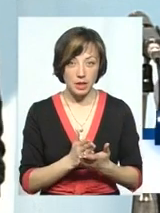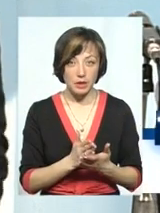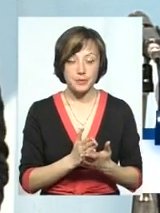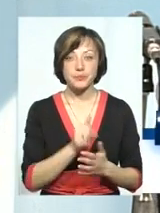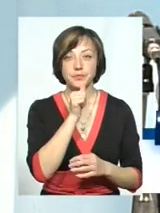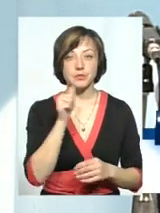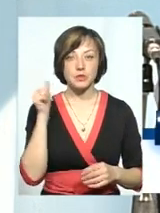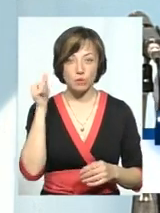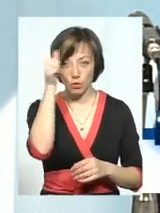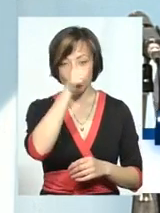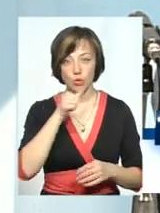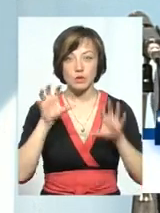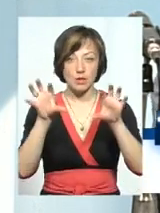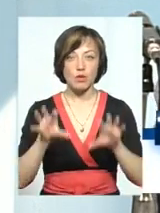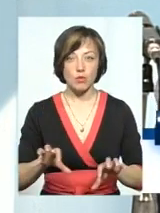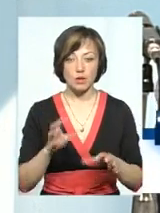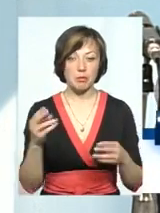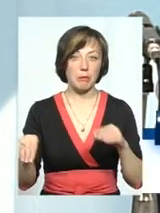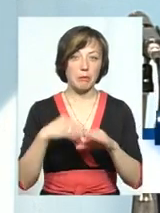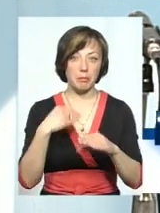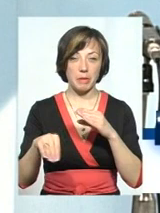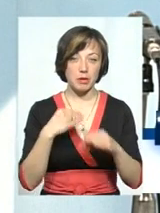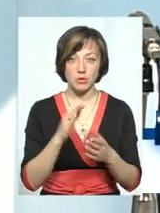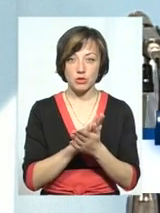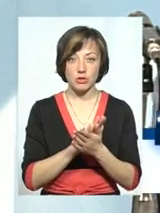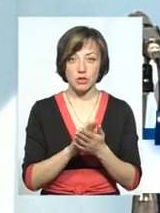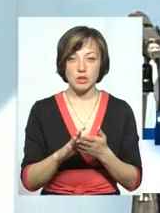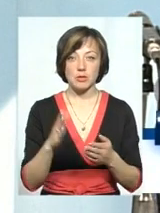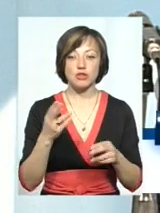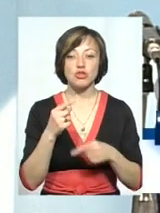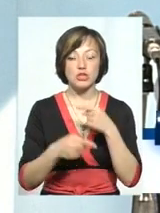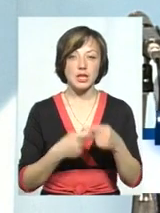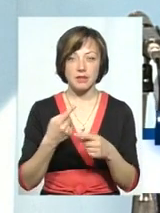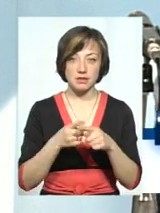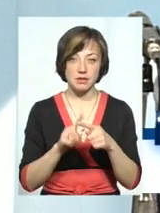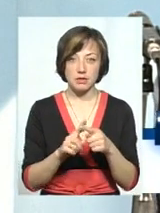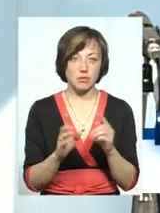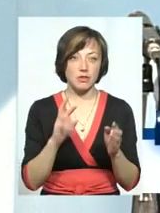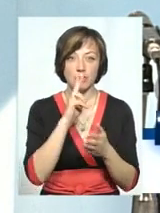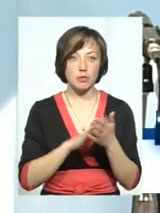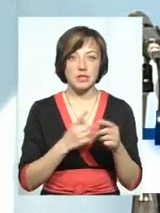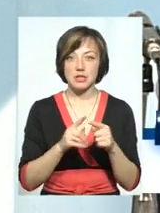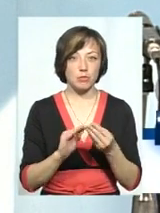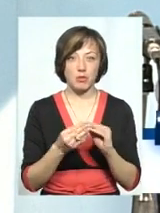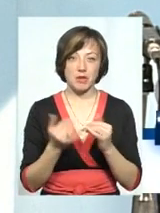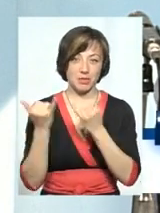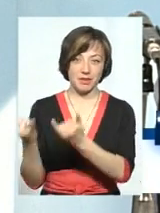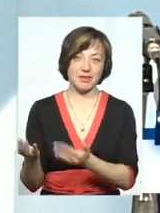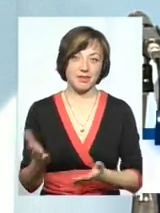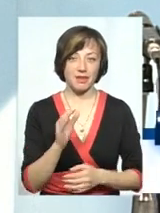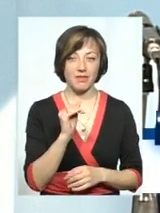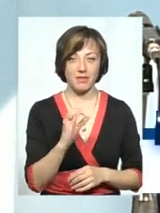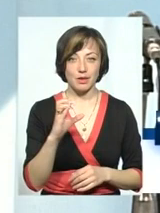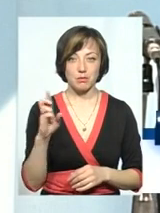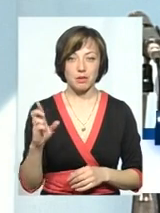року закон такий вступив. У них без проблем там особисту приписку через всю соціальну мережу, через цей аккаунт витащити, це не є проблемою взагалі для них.